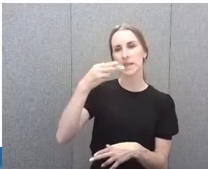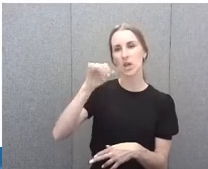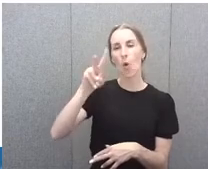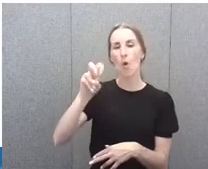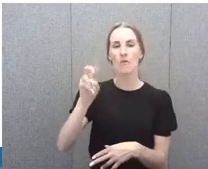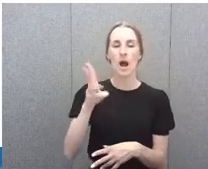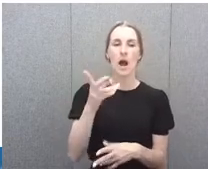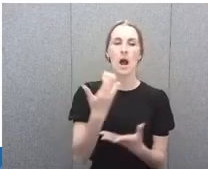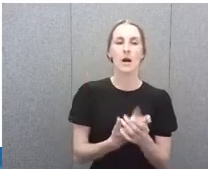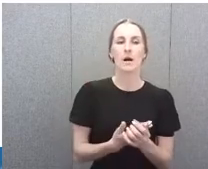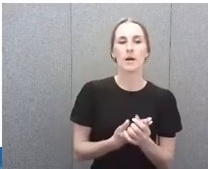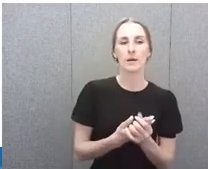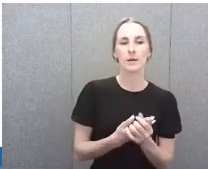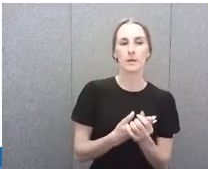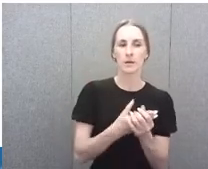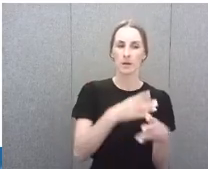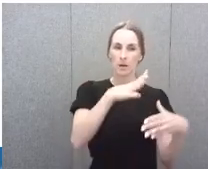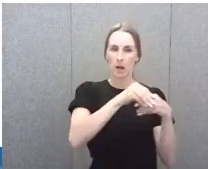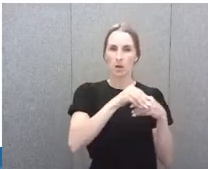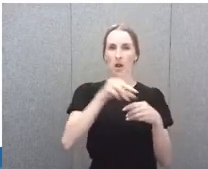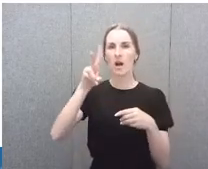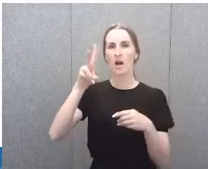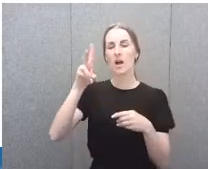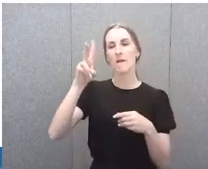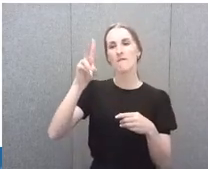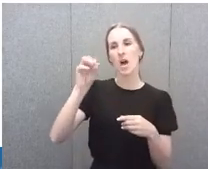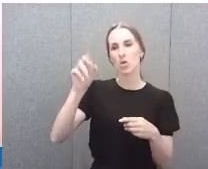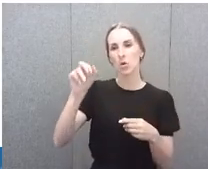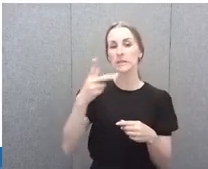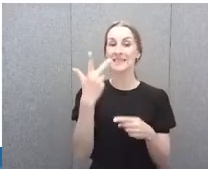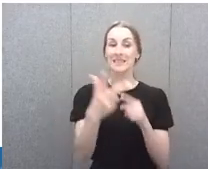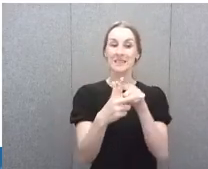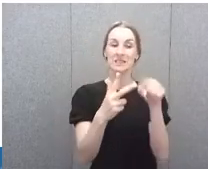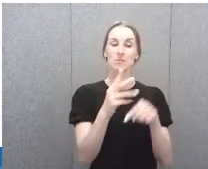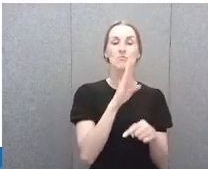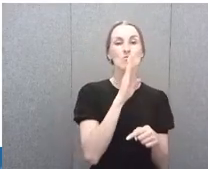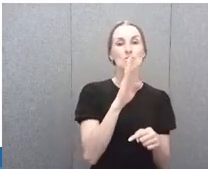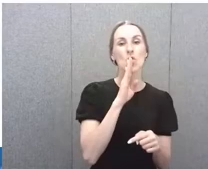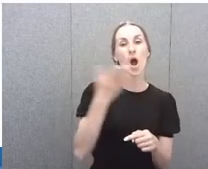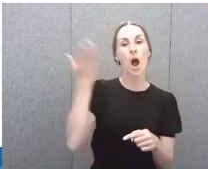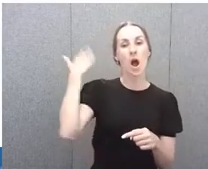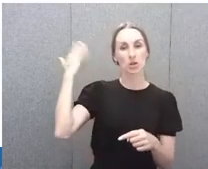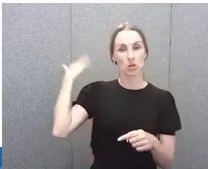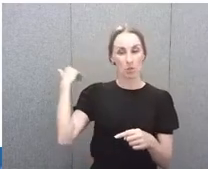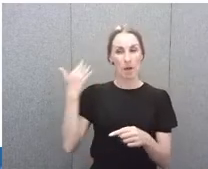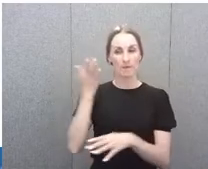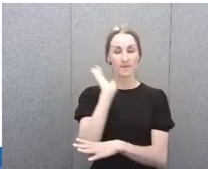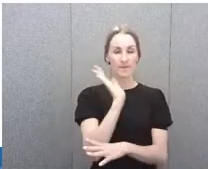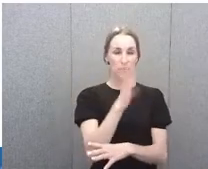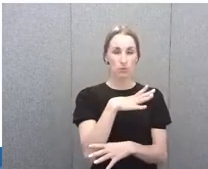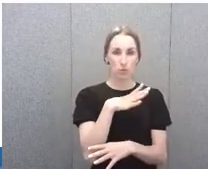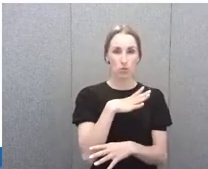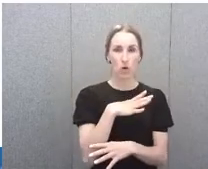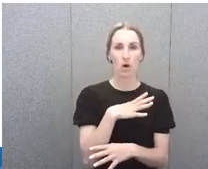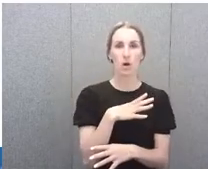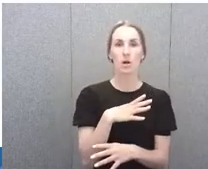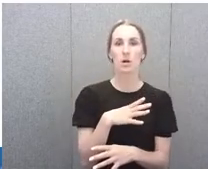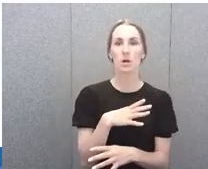крестной матерью Колесниковой. И вместе с Цыпкало и с Тихановской, они, эти три